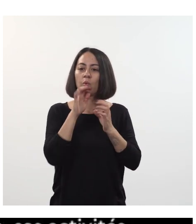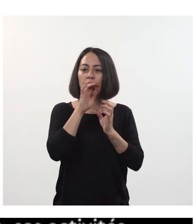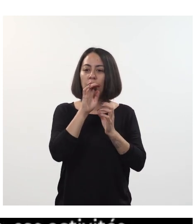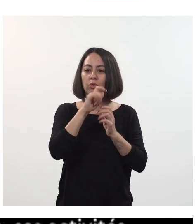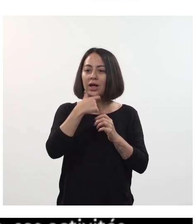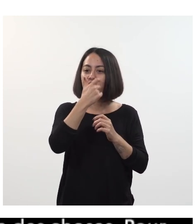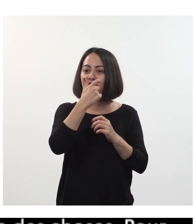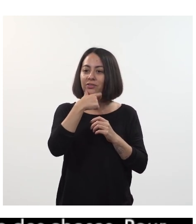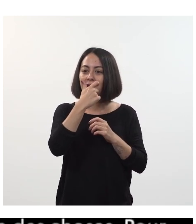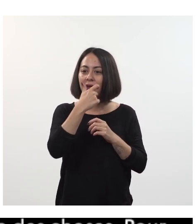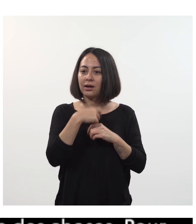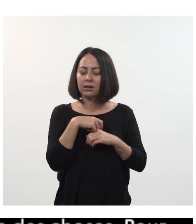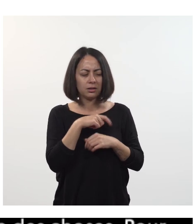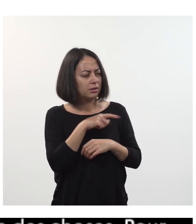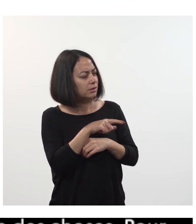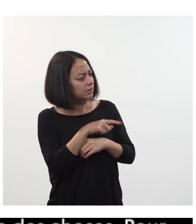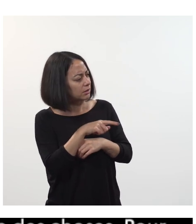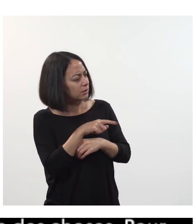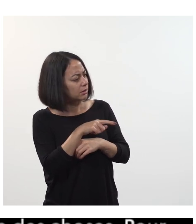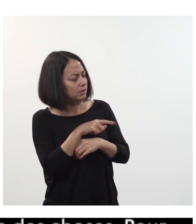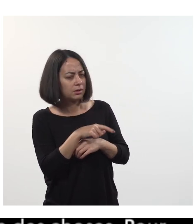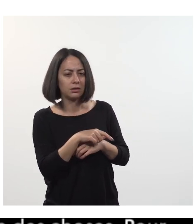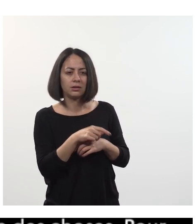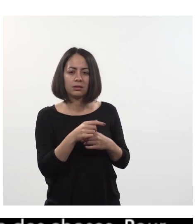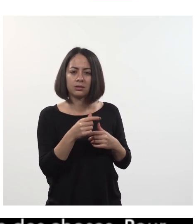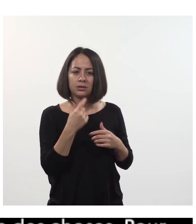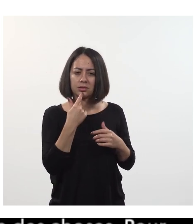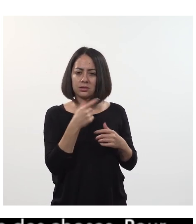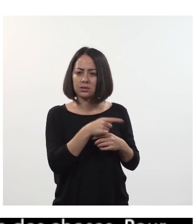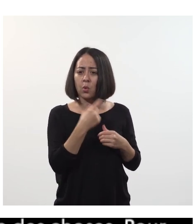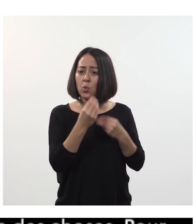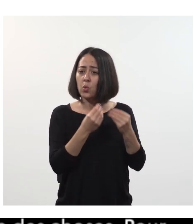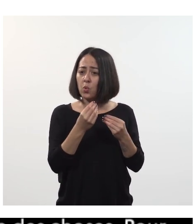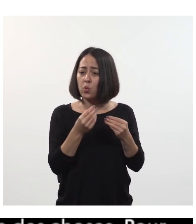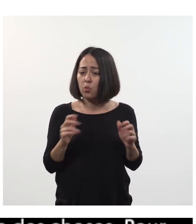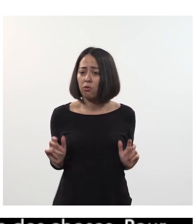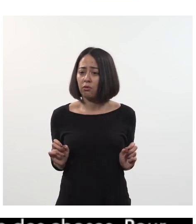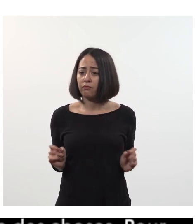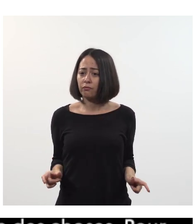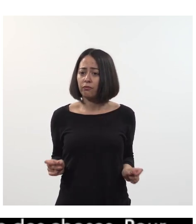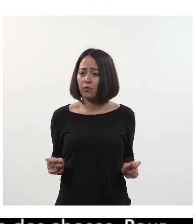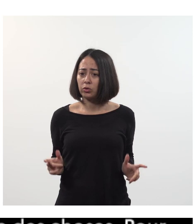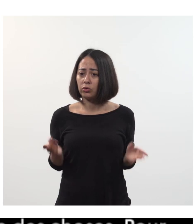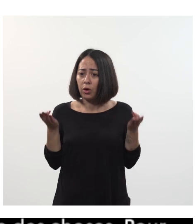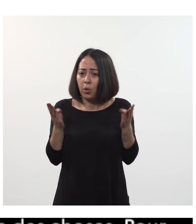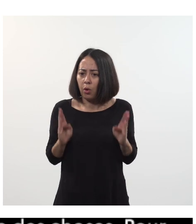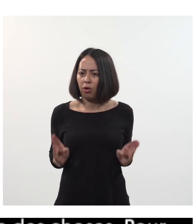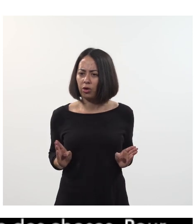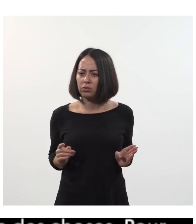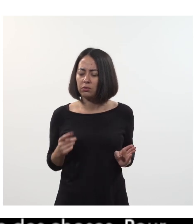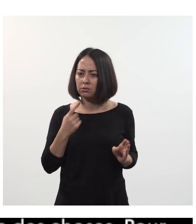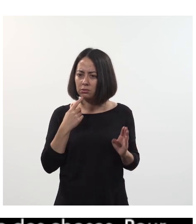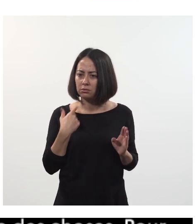peut être un appareillage où, bien sûr, dans la coque du fauteuil, ben, la personne, elle flotte